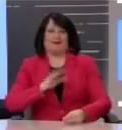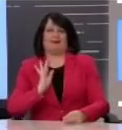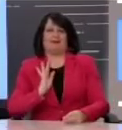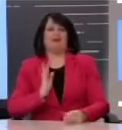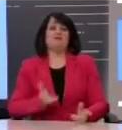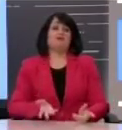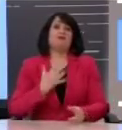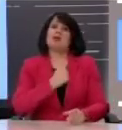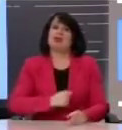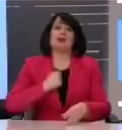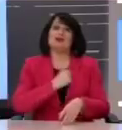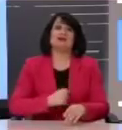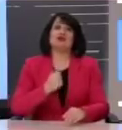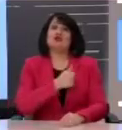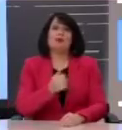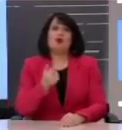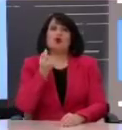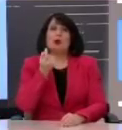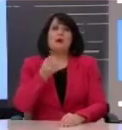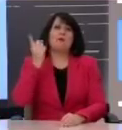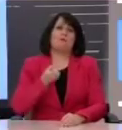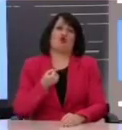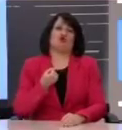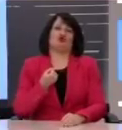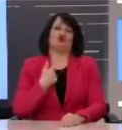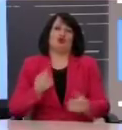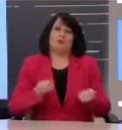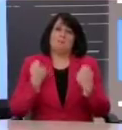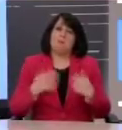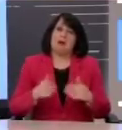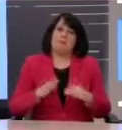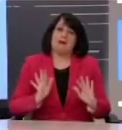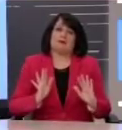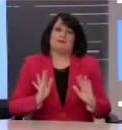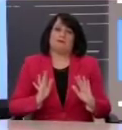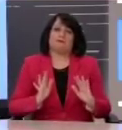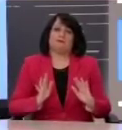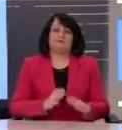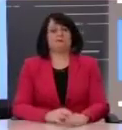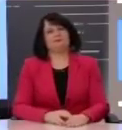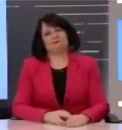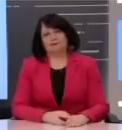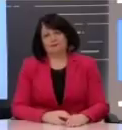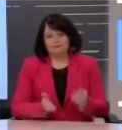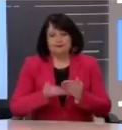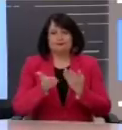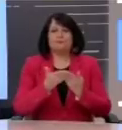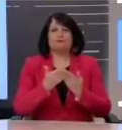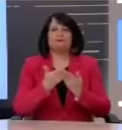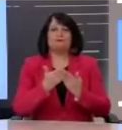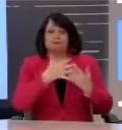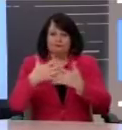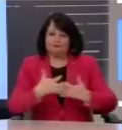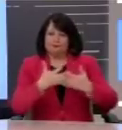Διότι δυστυχώς μονάχα ένα μικρό μέρος τους αξιοποιήθηκε για την ενίσχυση της εγχώριας αμυντικής